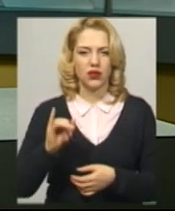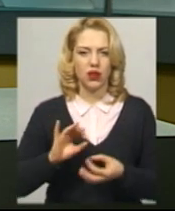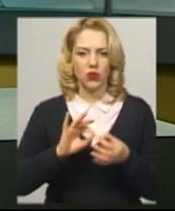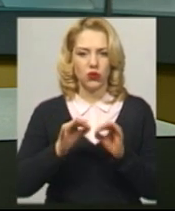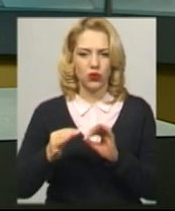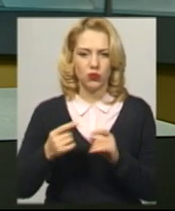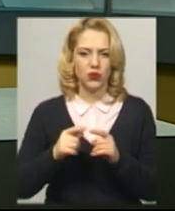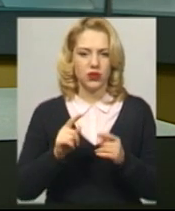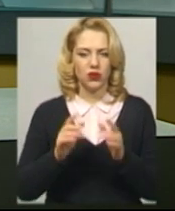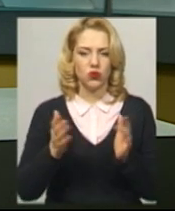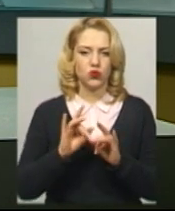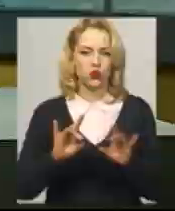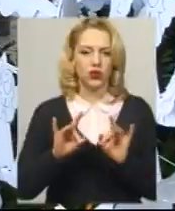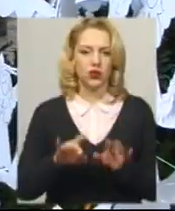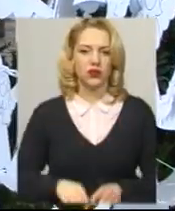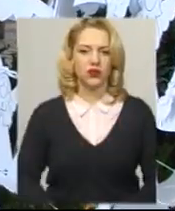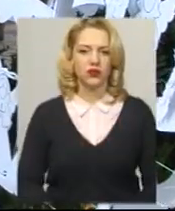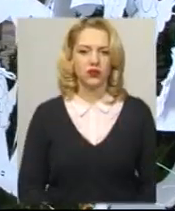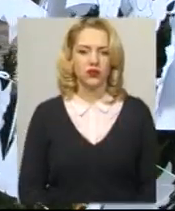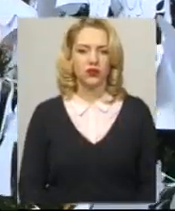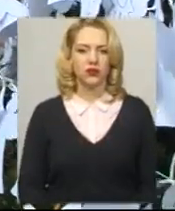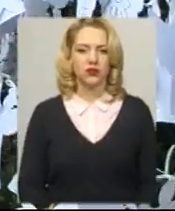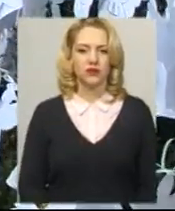сюжеті Анастасії Збродової.